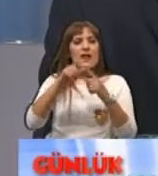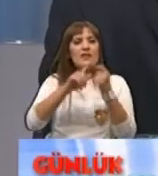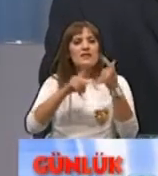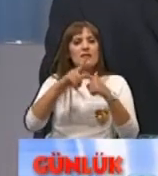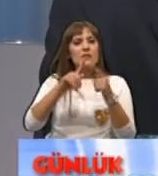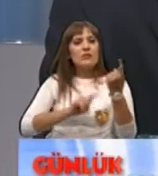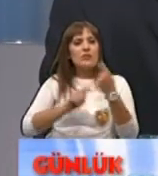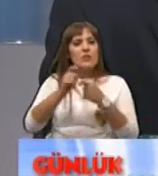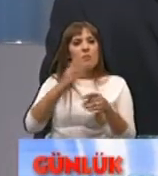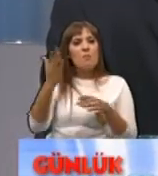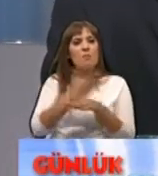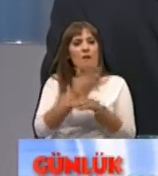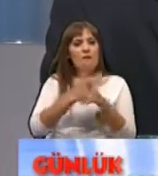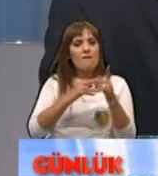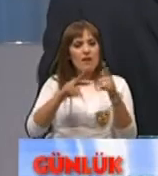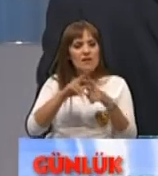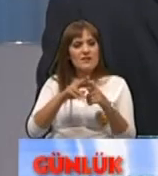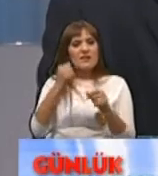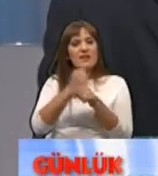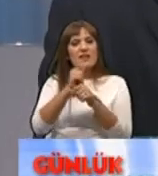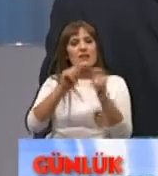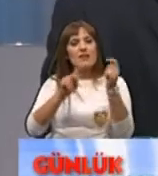kullanıyoruz. Meyve asitleri, glikolik asit,